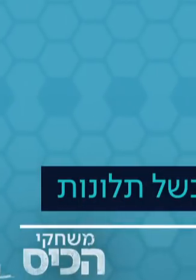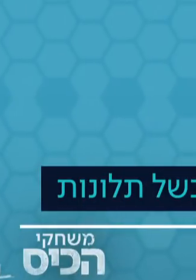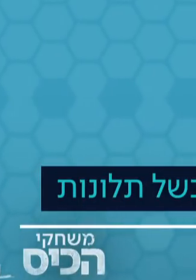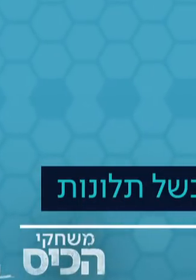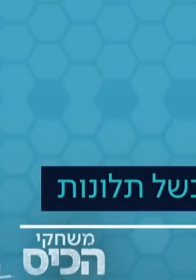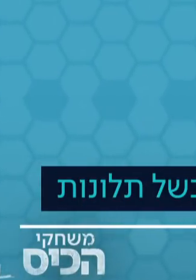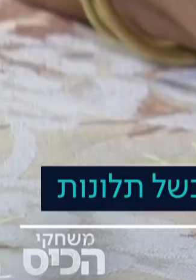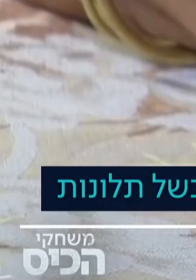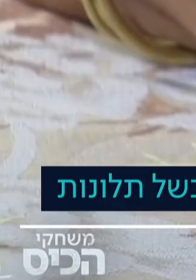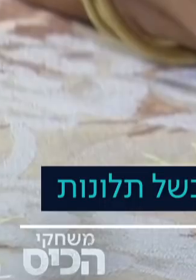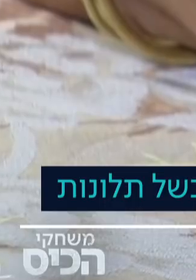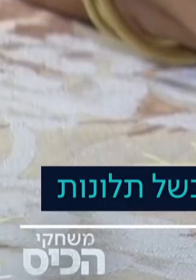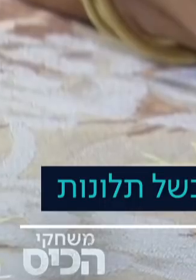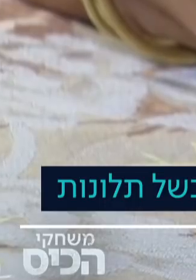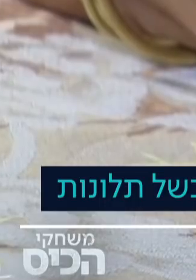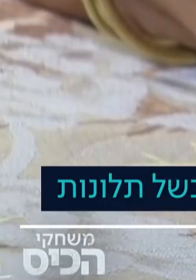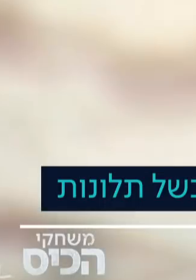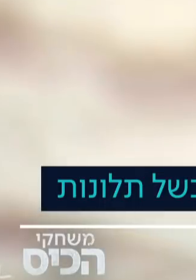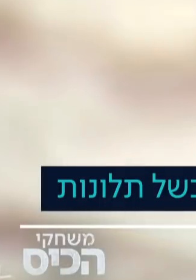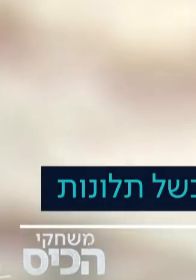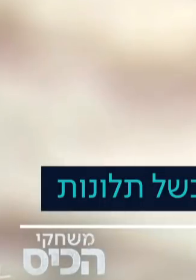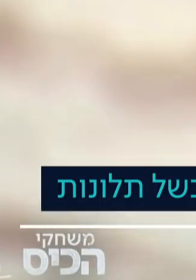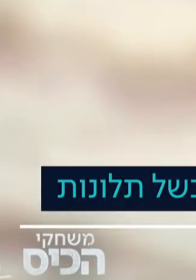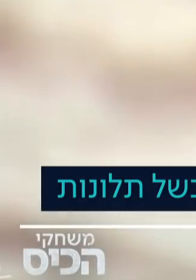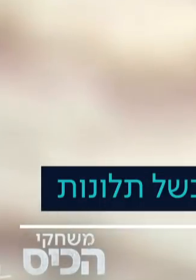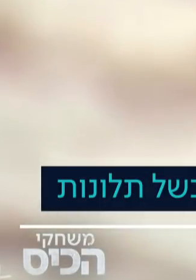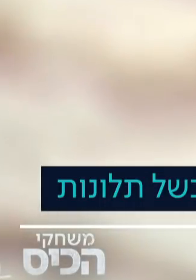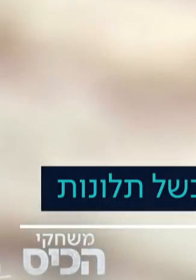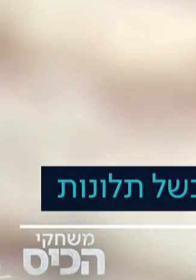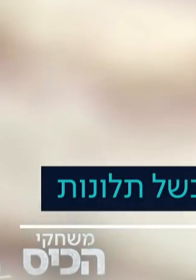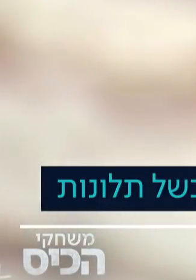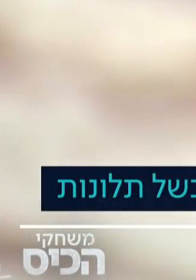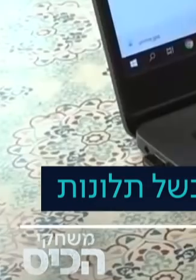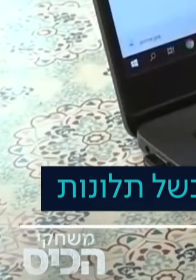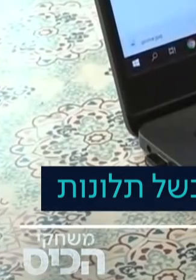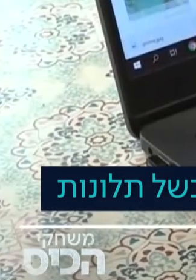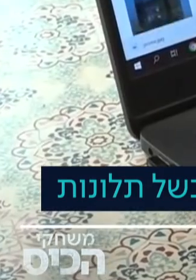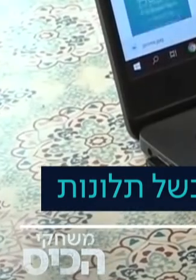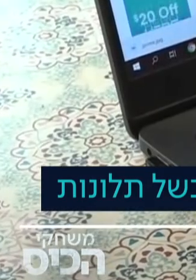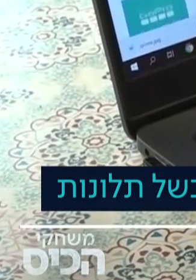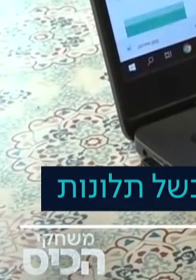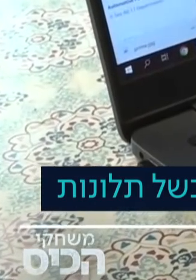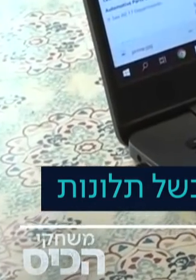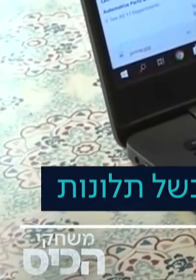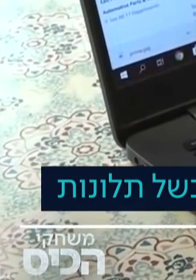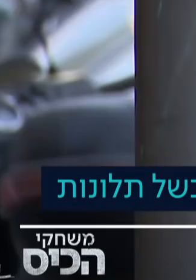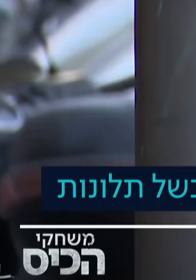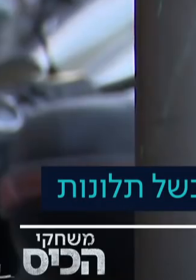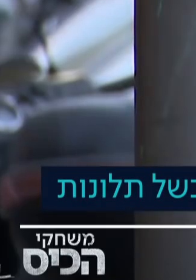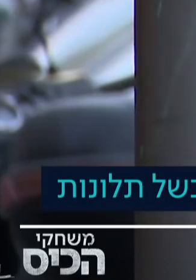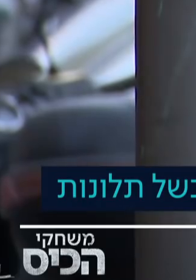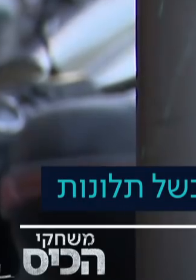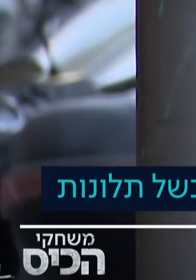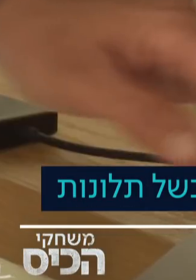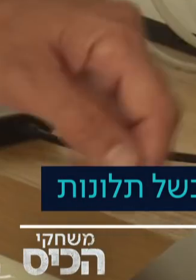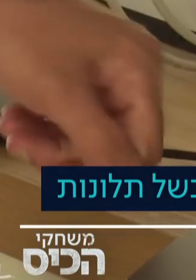לגייס לקוחות חדשים בארבעת החודשים הקרובים בעקבות תלונות רבות של לקוחות נגדה. חיובי יתר, המשך חיובים אחרי